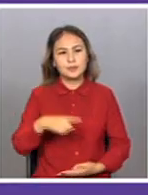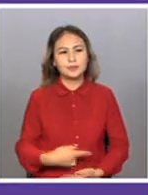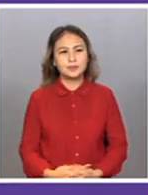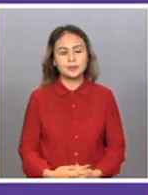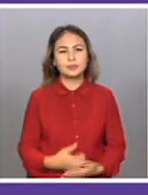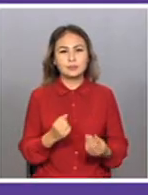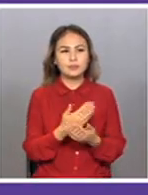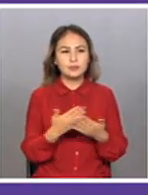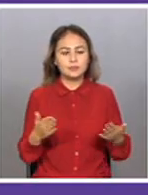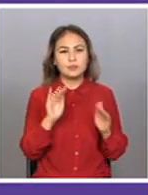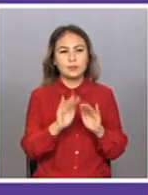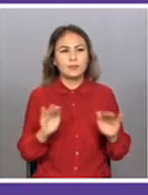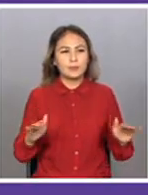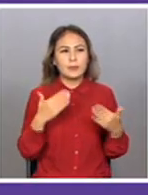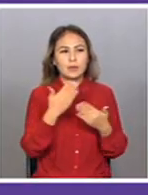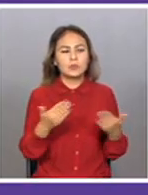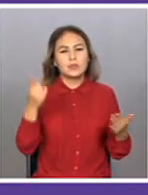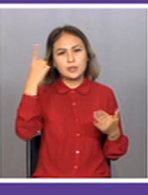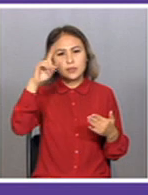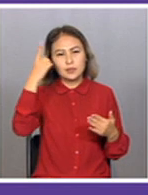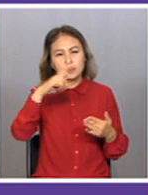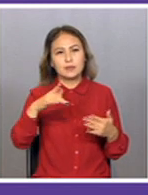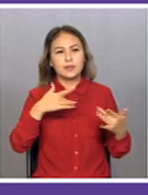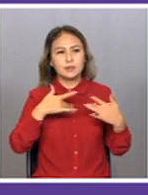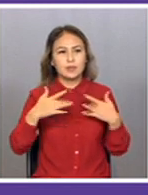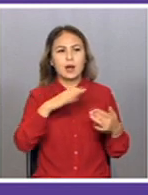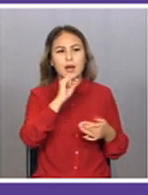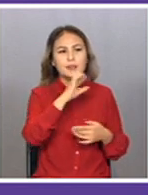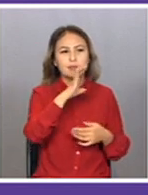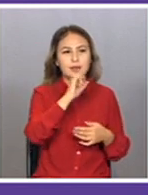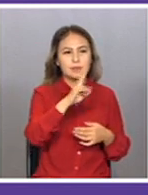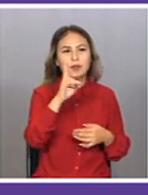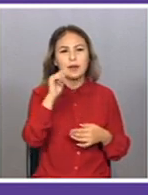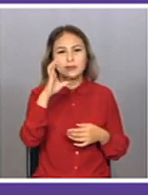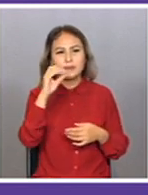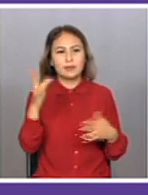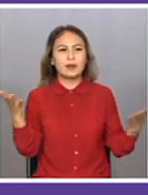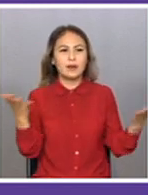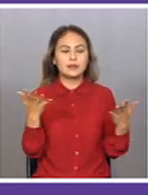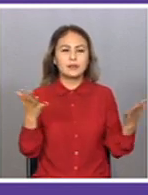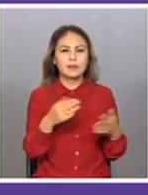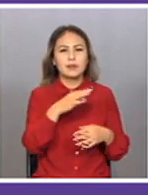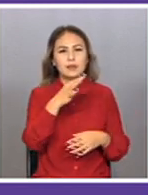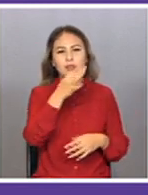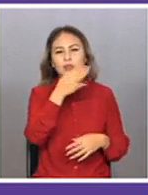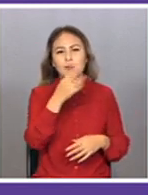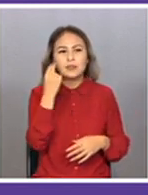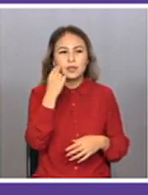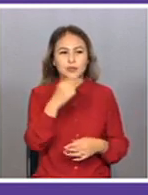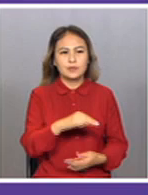Ал енді, балалар, осы ертегінің кейіпкерлері Асан мен Қасеннің қандай қасиеттері сендерге ұнайды?